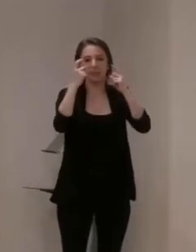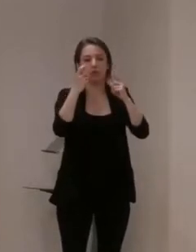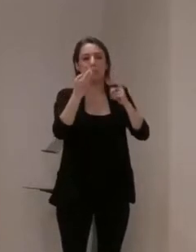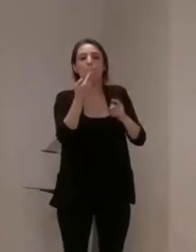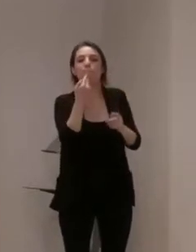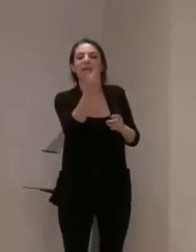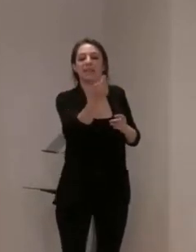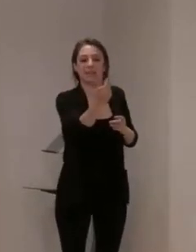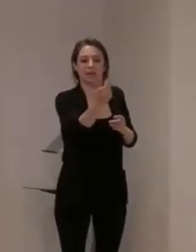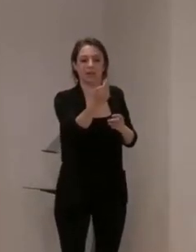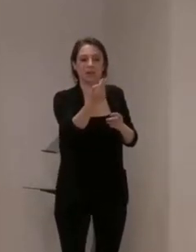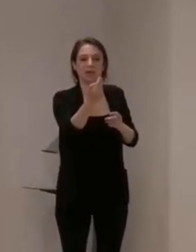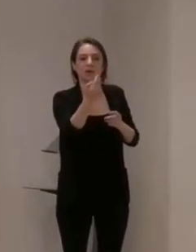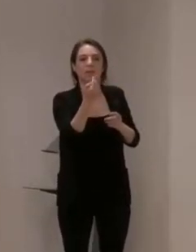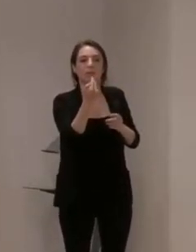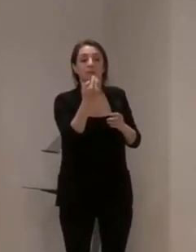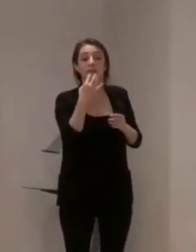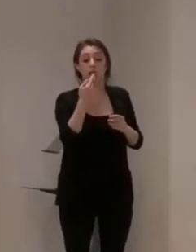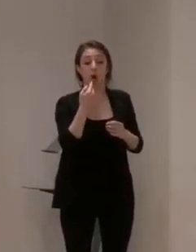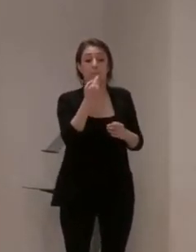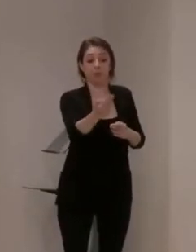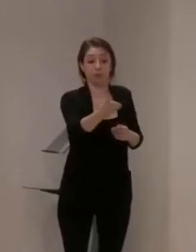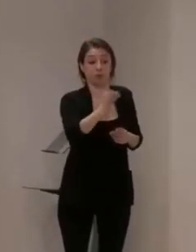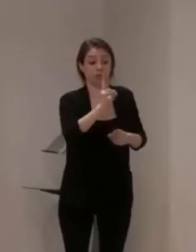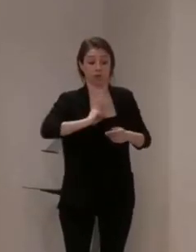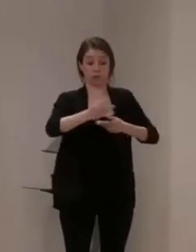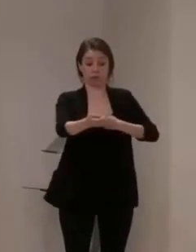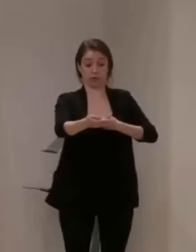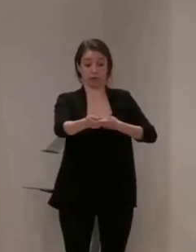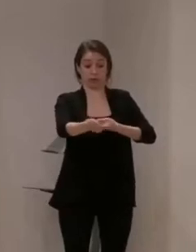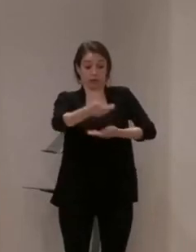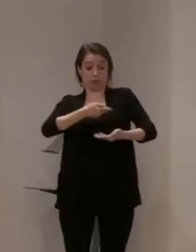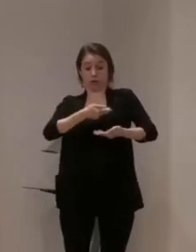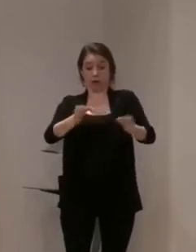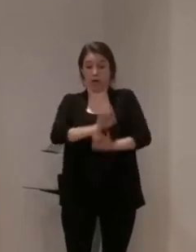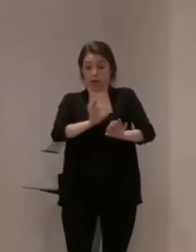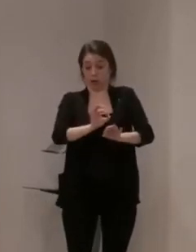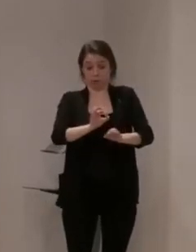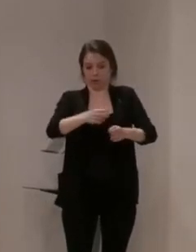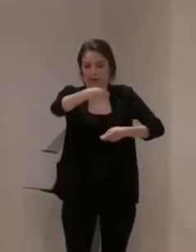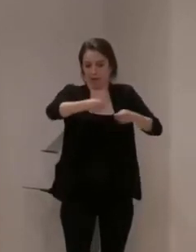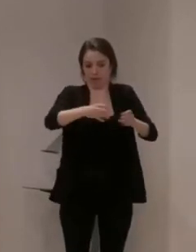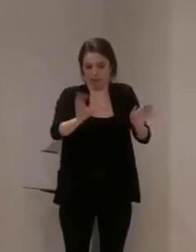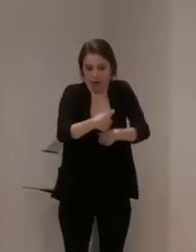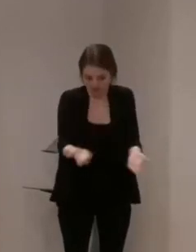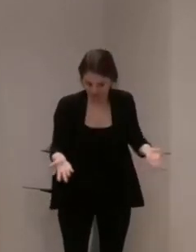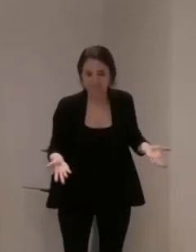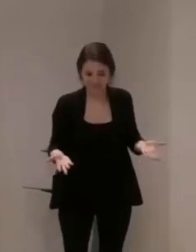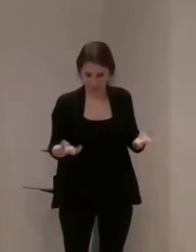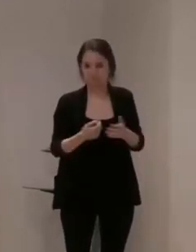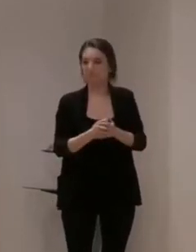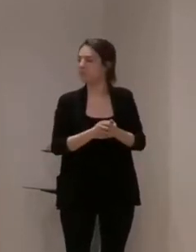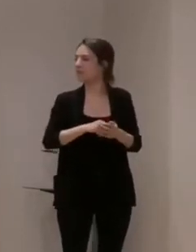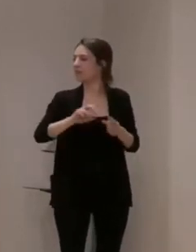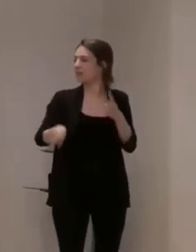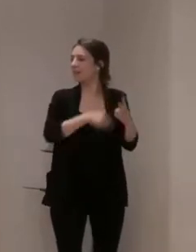Demanar algú que no et vol donar no és exactament una negociació, però això hi és. Ara continuem, i sense